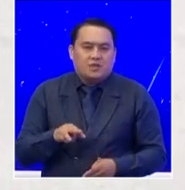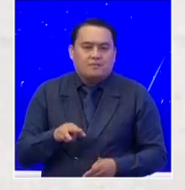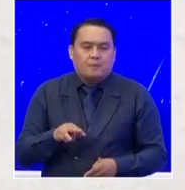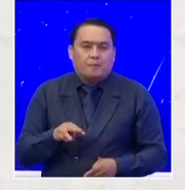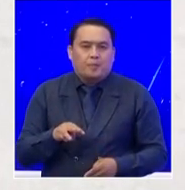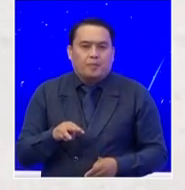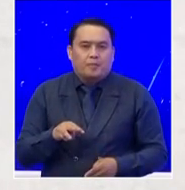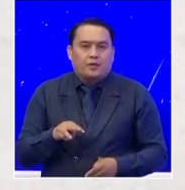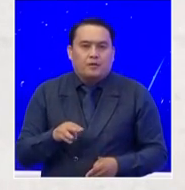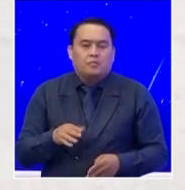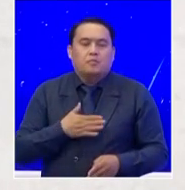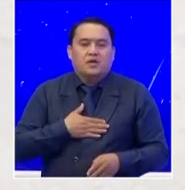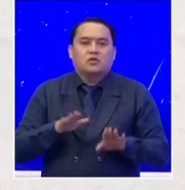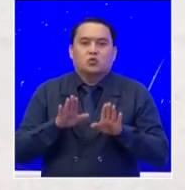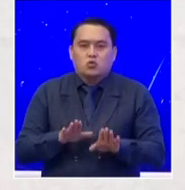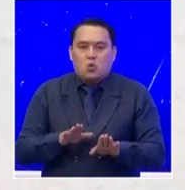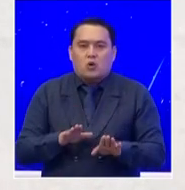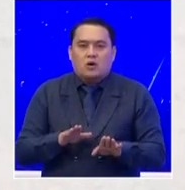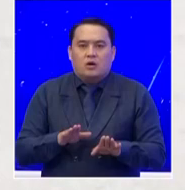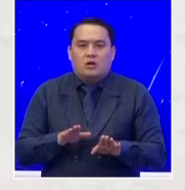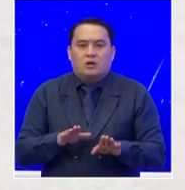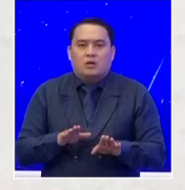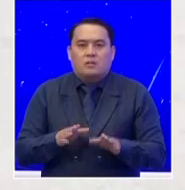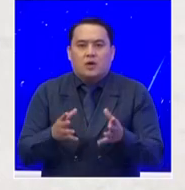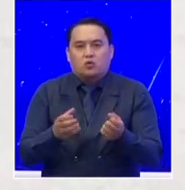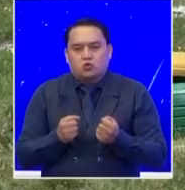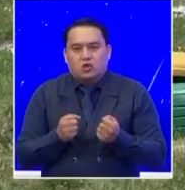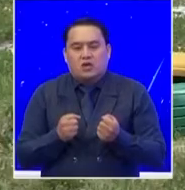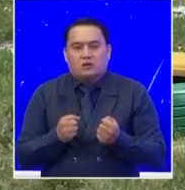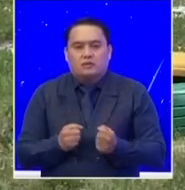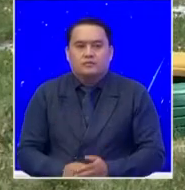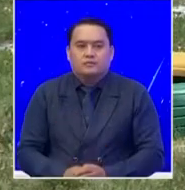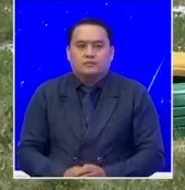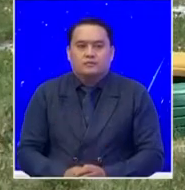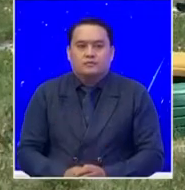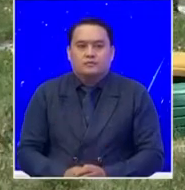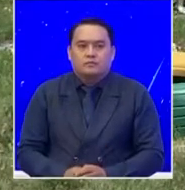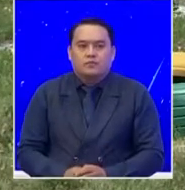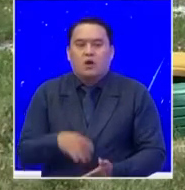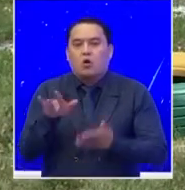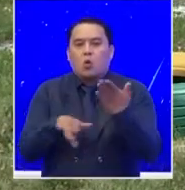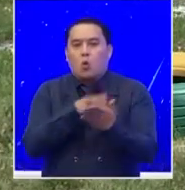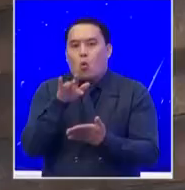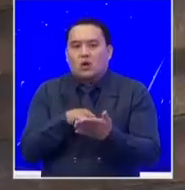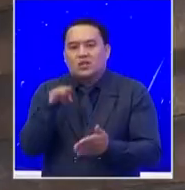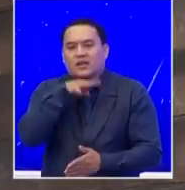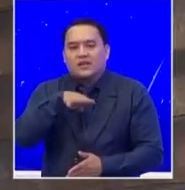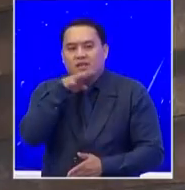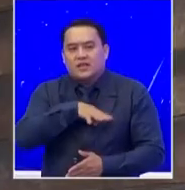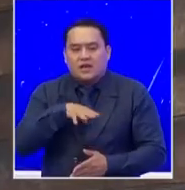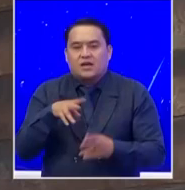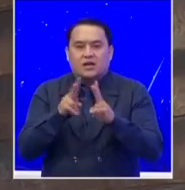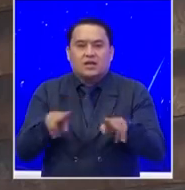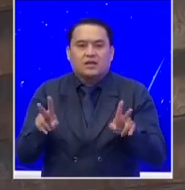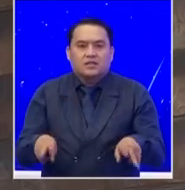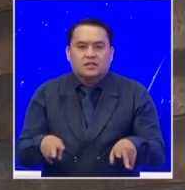только половину детей будем принимать. К городу Тикили относятся три загородных лагеря